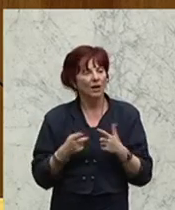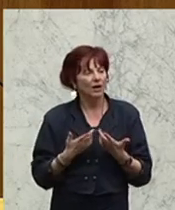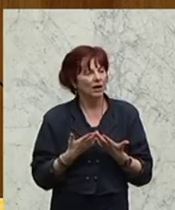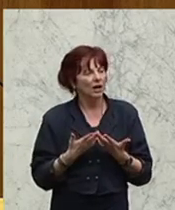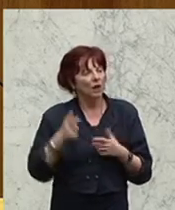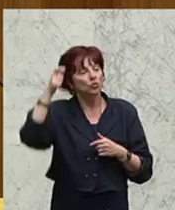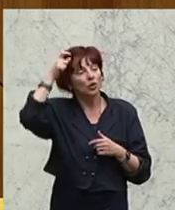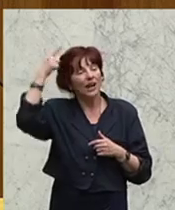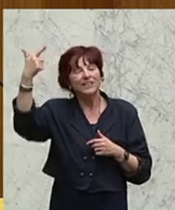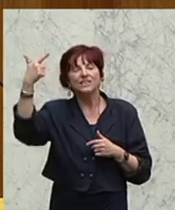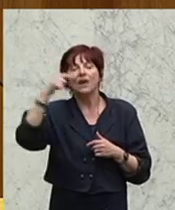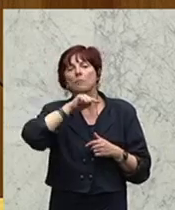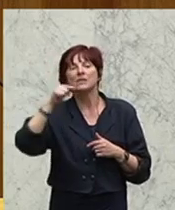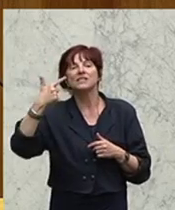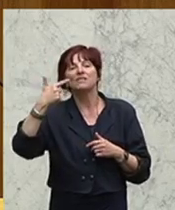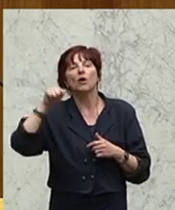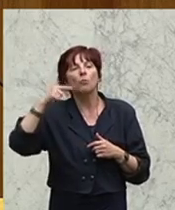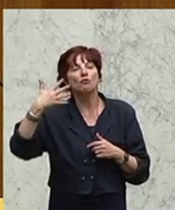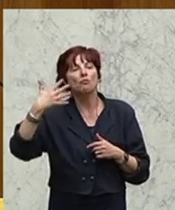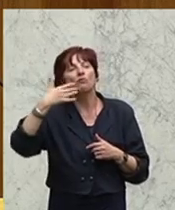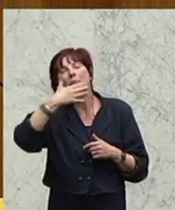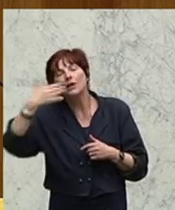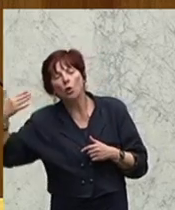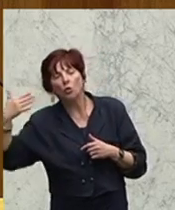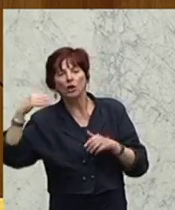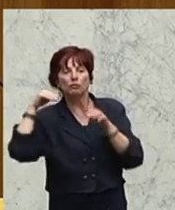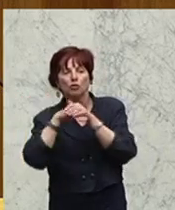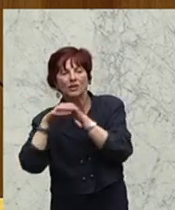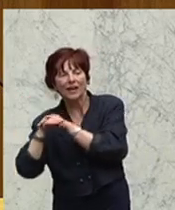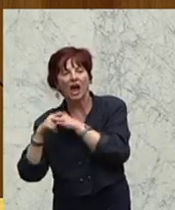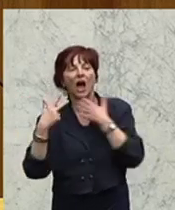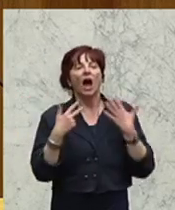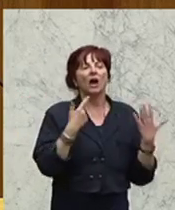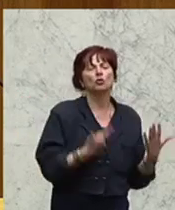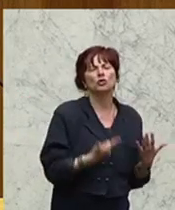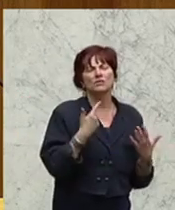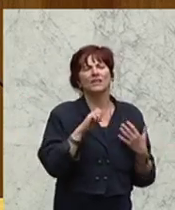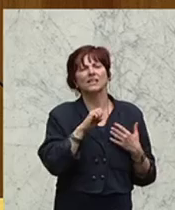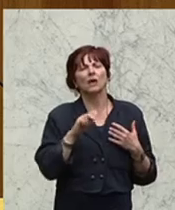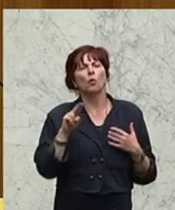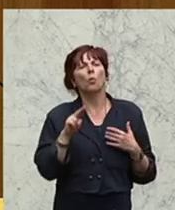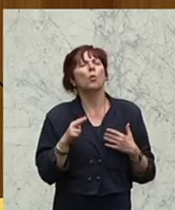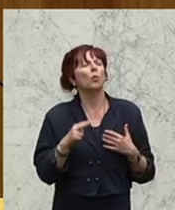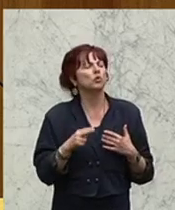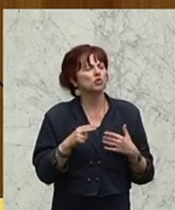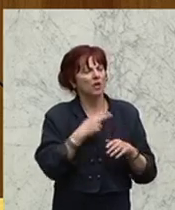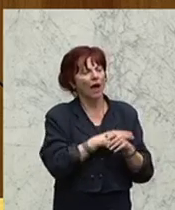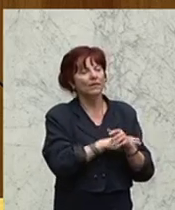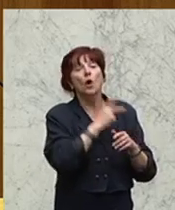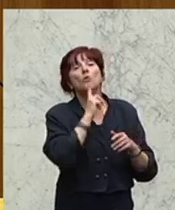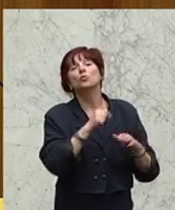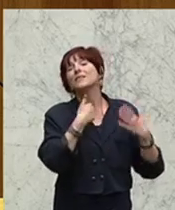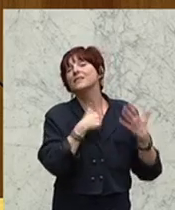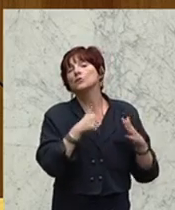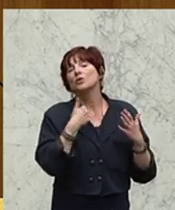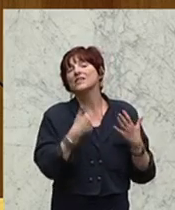In der Türkei sitzen 2 bis 2,5 Millionen Flüchtlinge. In 28 EU-Staaten sitzen hier gerade mal 626.000 Flüchtlinge.